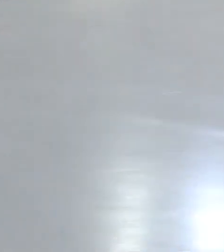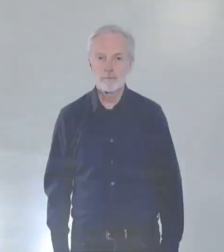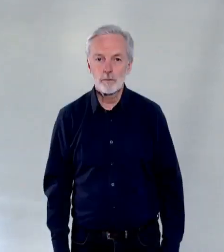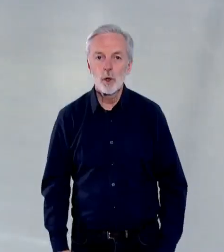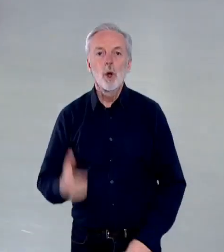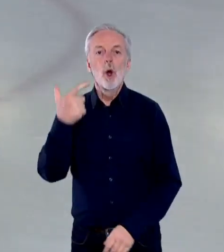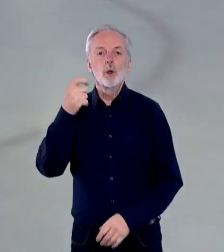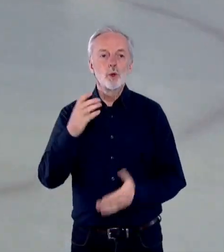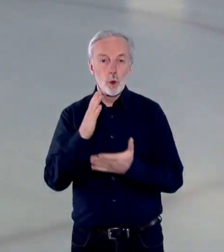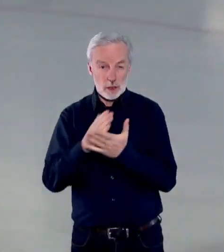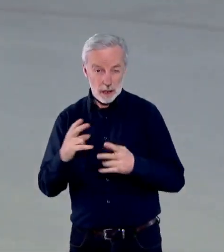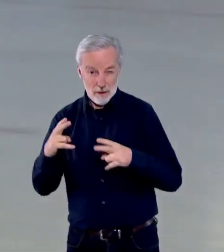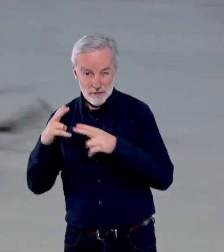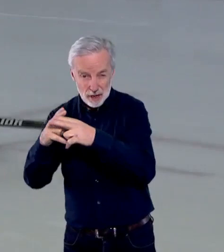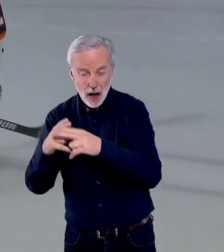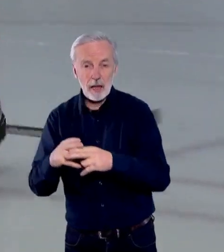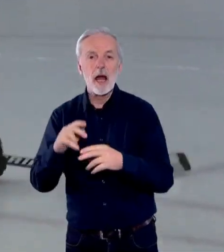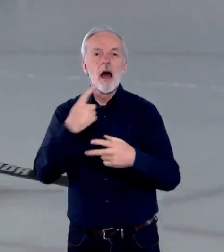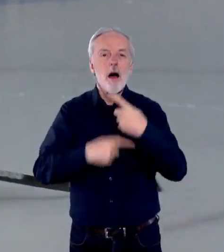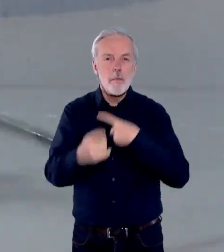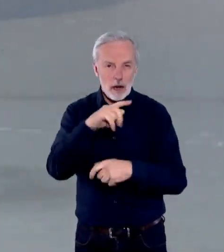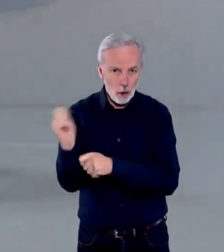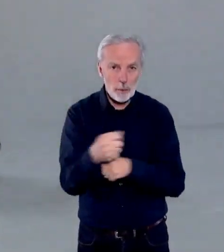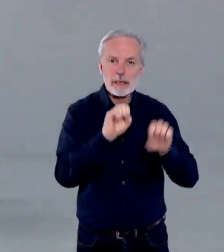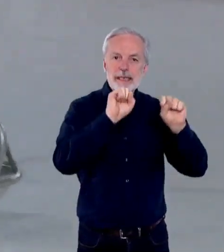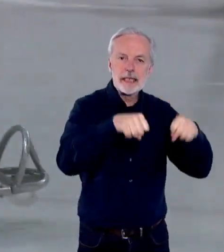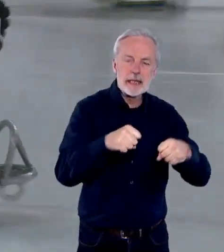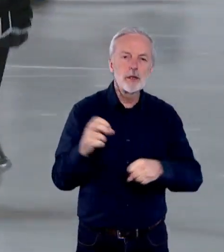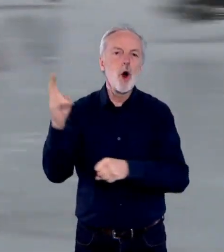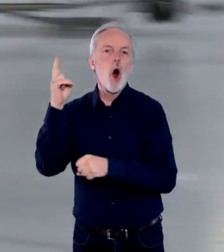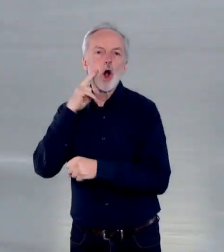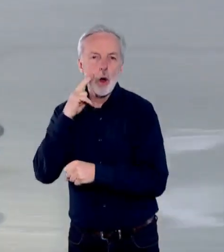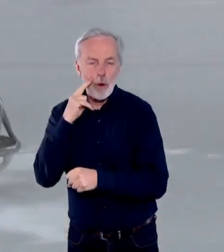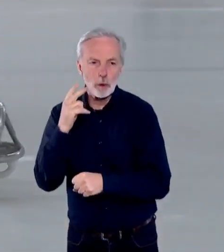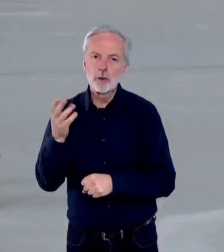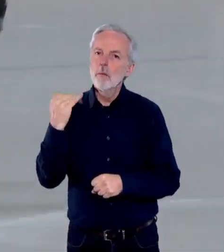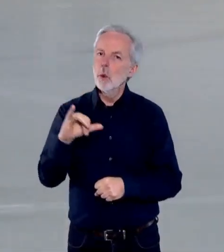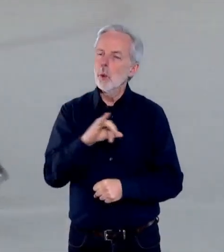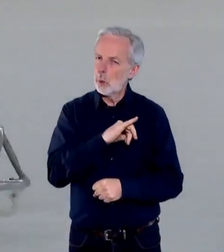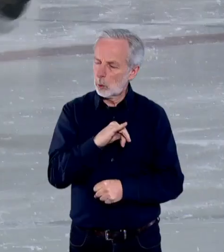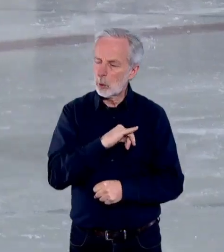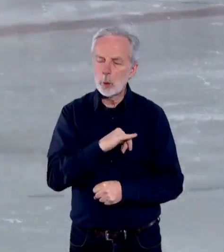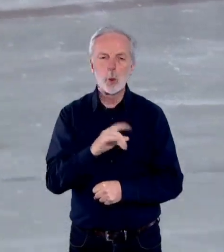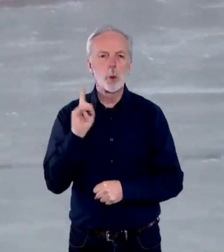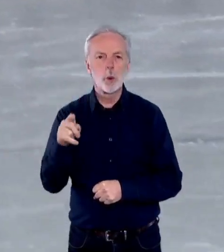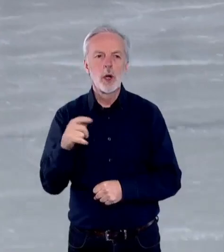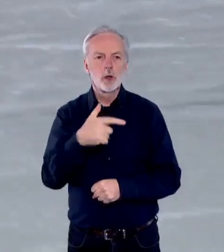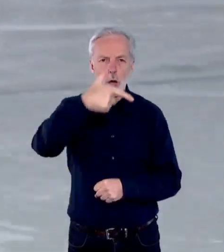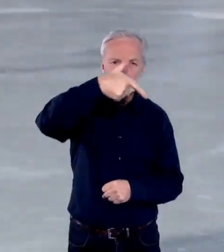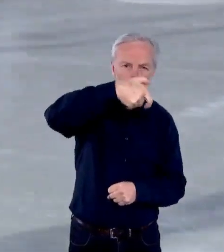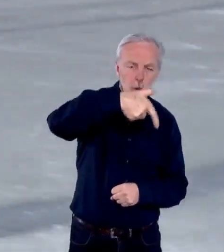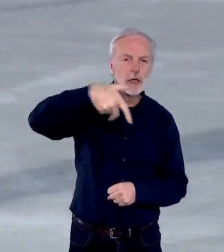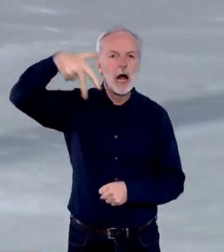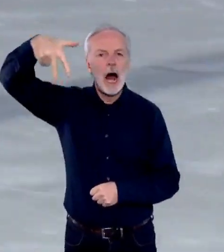Druhý semifinálový duel parahokejové ligy mezi Zlínem a Olomoucí sliboval atraktivní podívanou. Vzájemná bilance druhého a třetího týmu